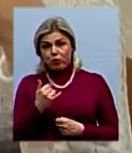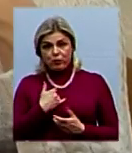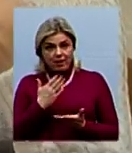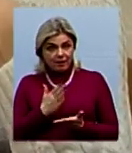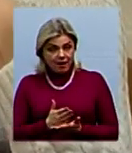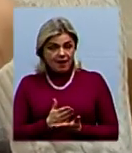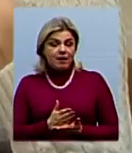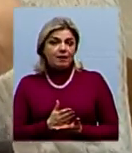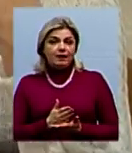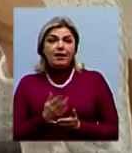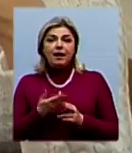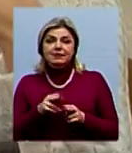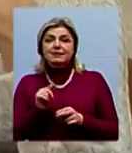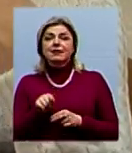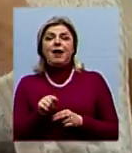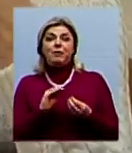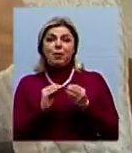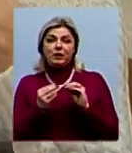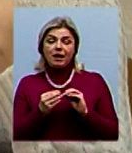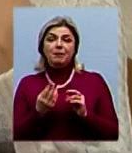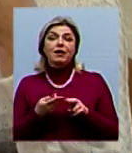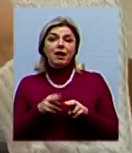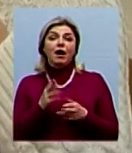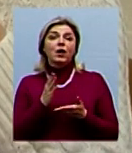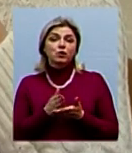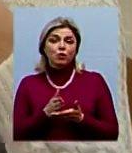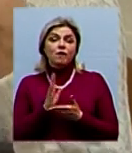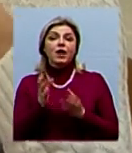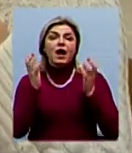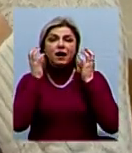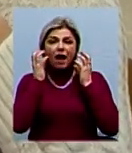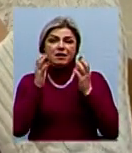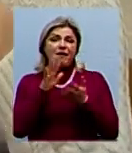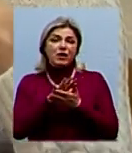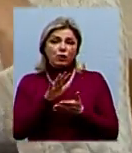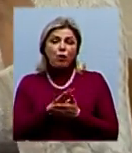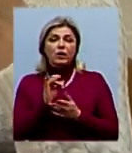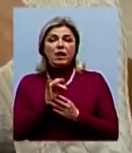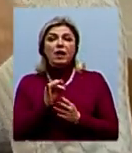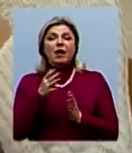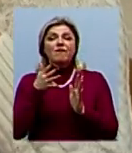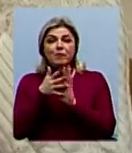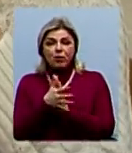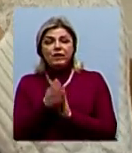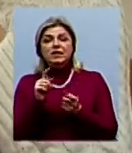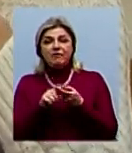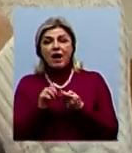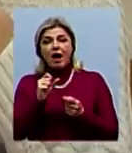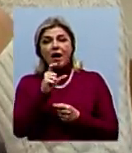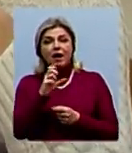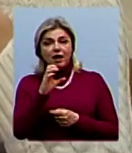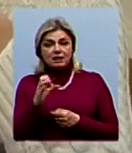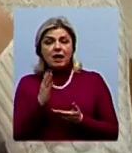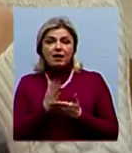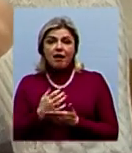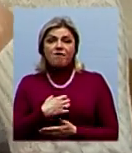тому ця проблема, яка існує в радіовідходах, випромінюванні і зв'язана з АЕС, є